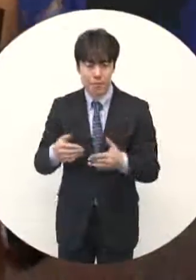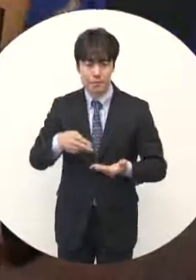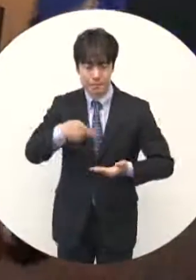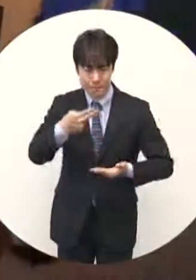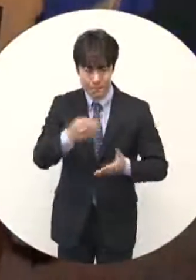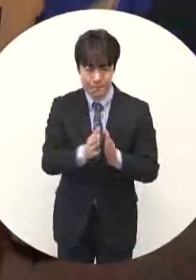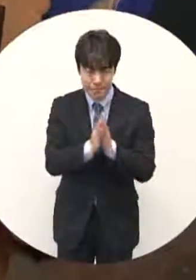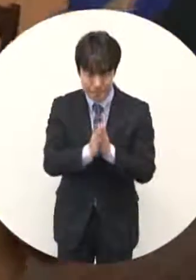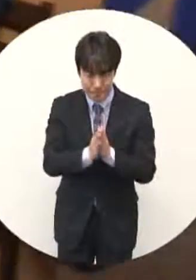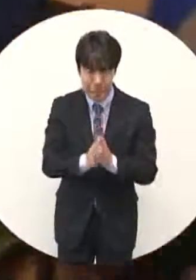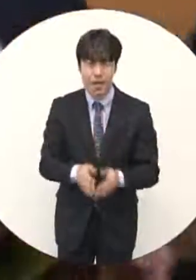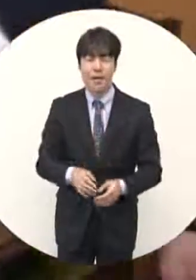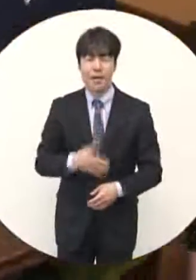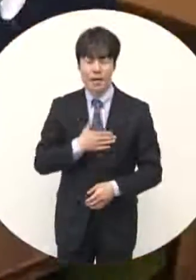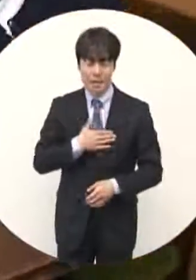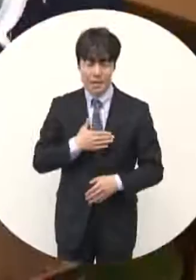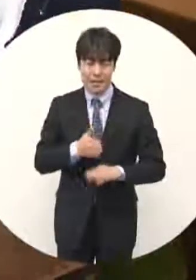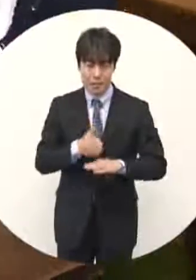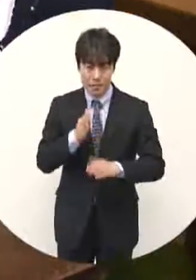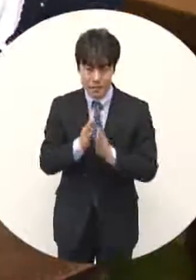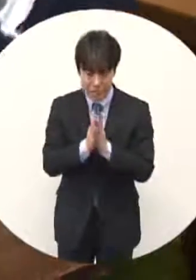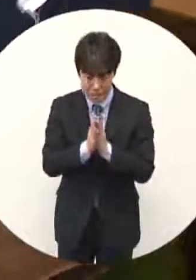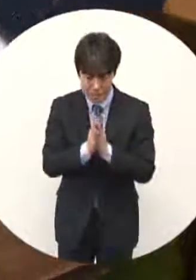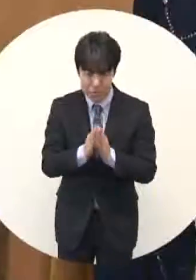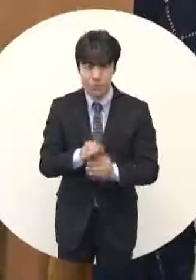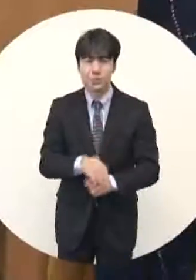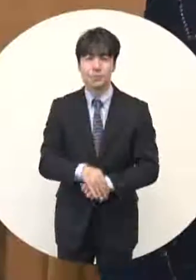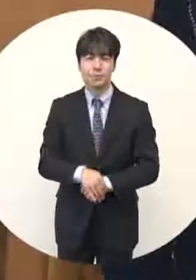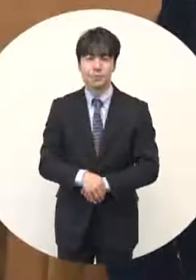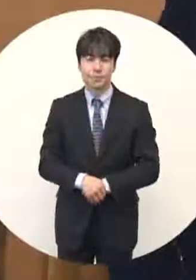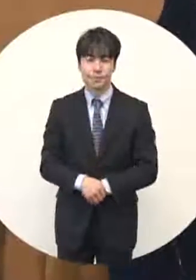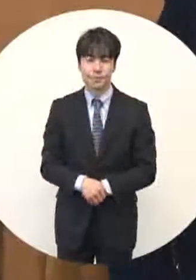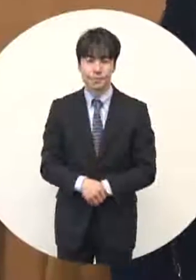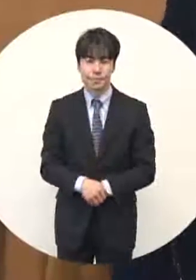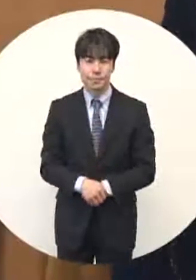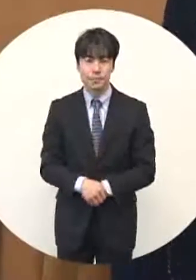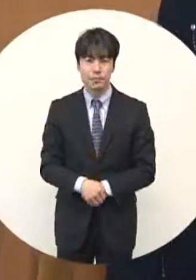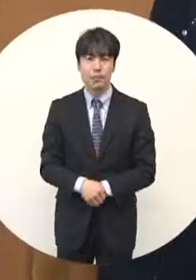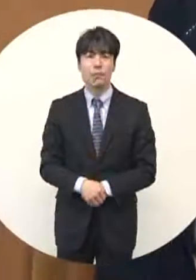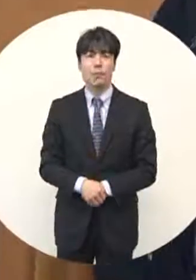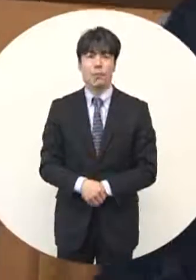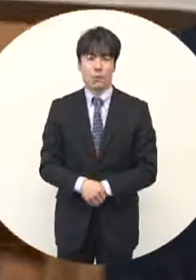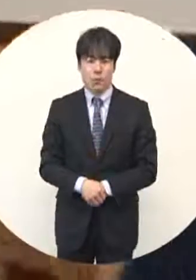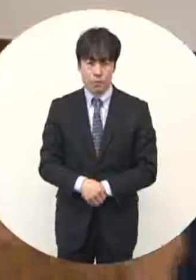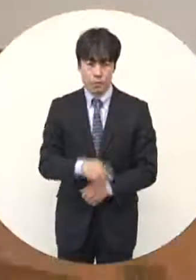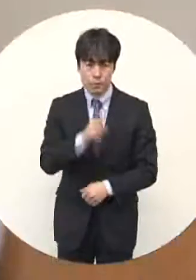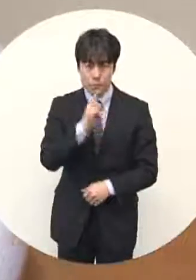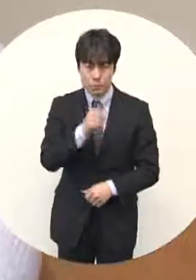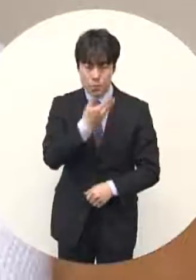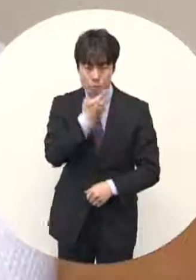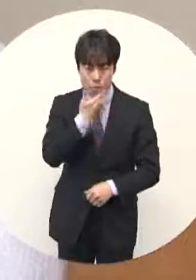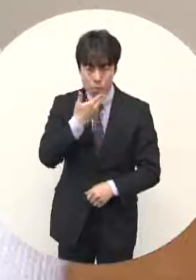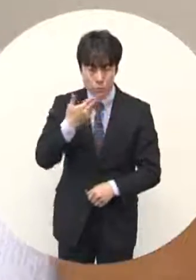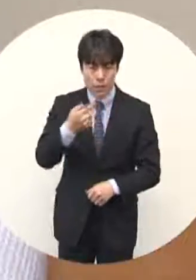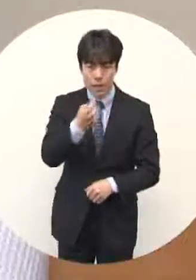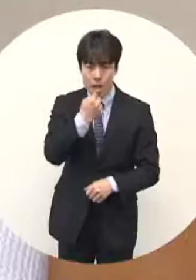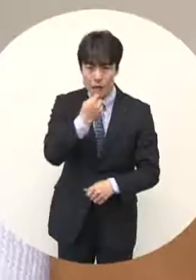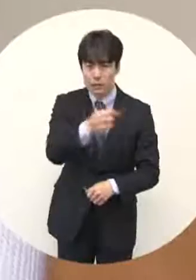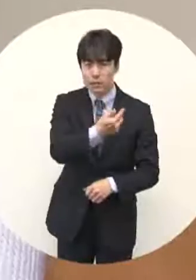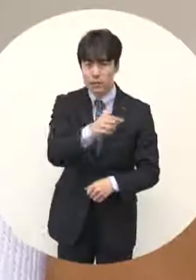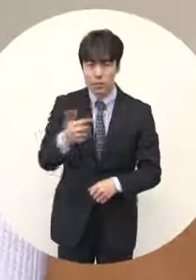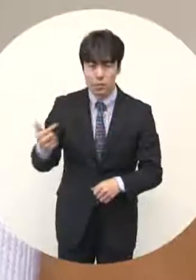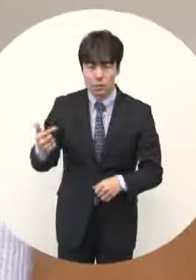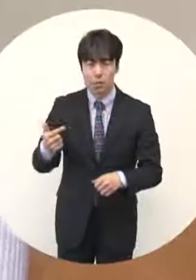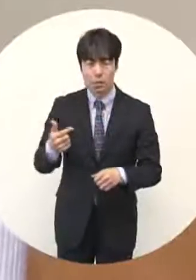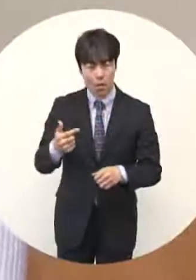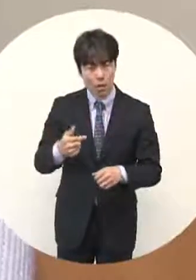ください。 はい、ではいただきます。 いただきます。 うん、美味しい。いろんな味がして、これ家庭じゃ